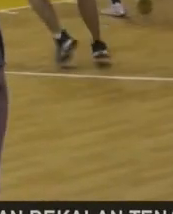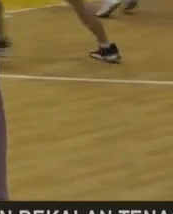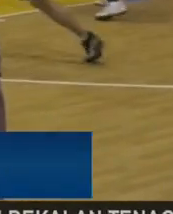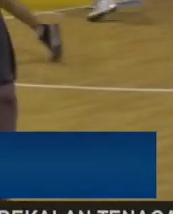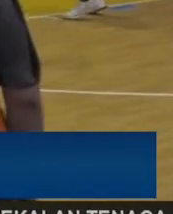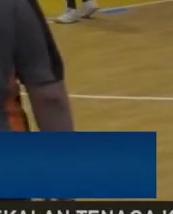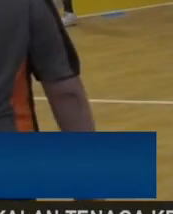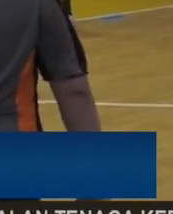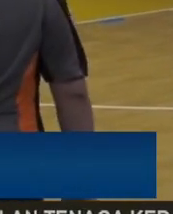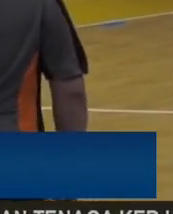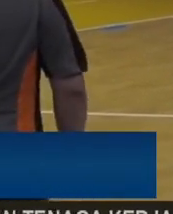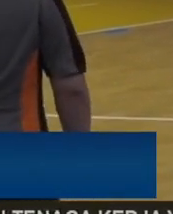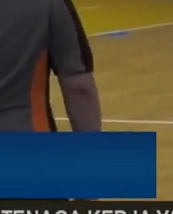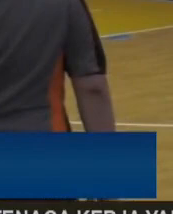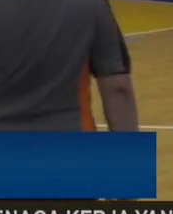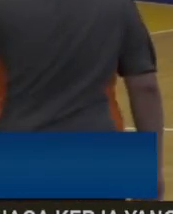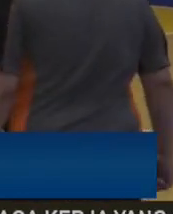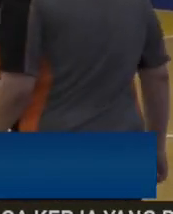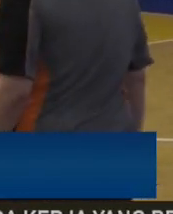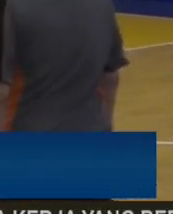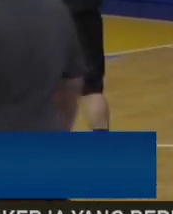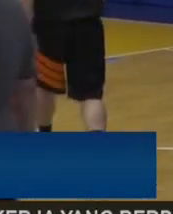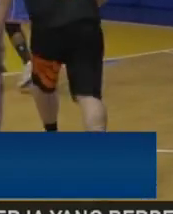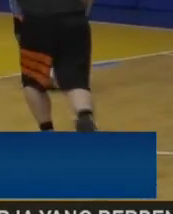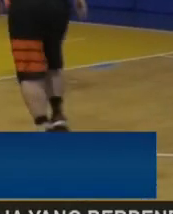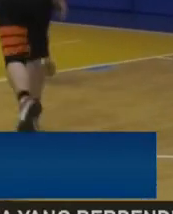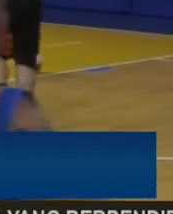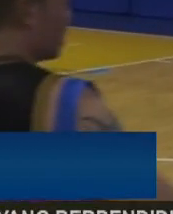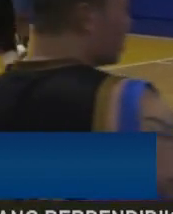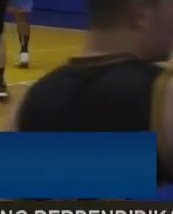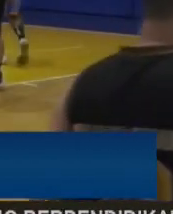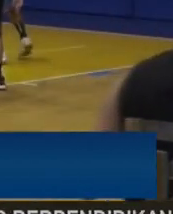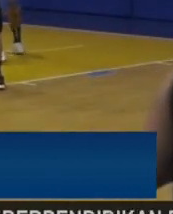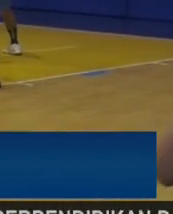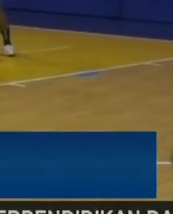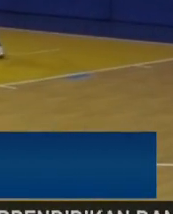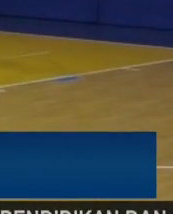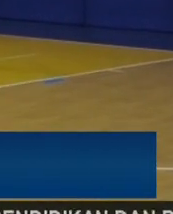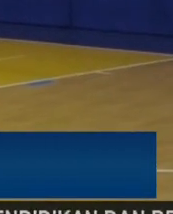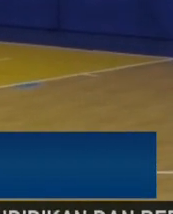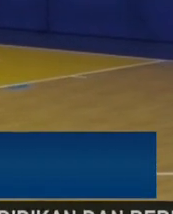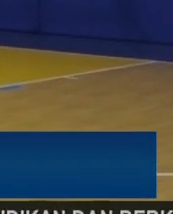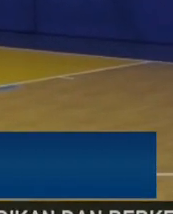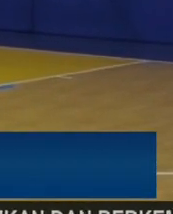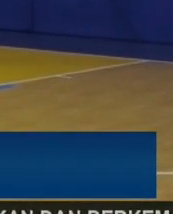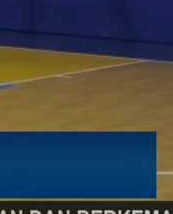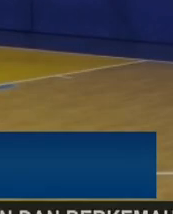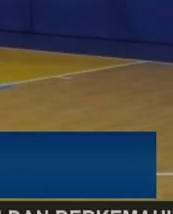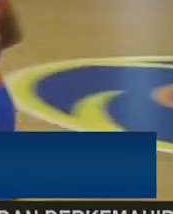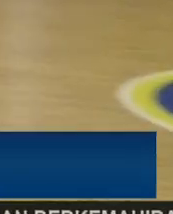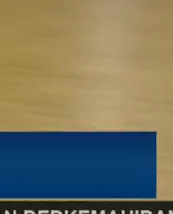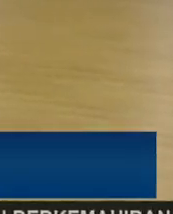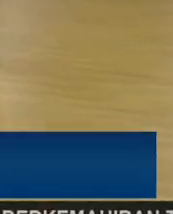kumpulan diputar menyaksikan pasukan vezon percaya menewaskan pasukan Fauziah 114 114